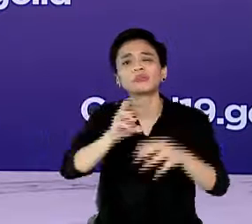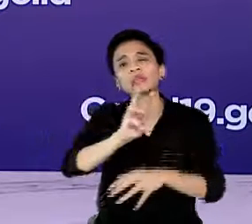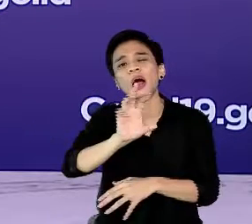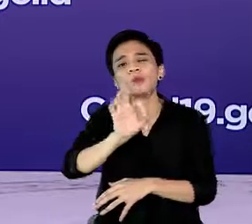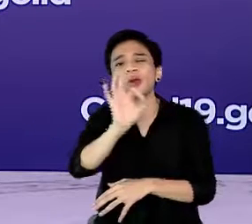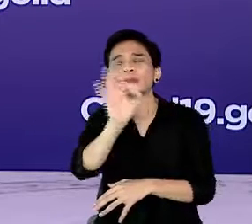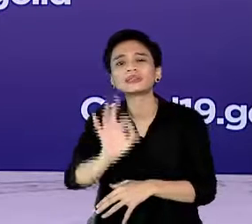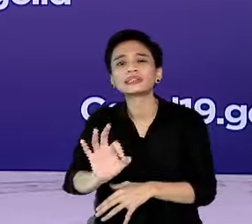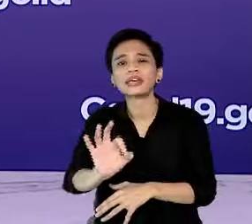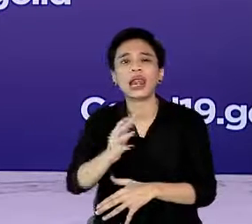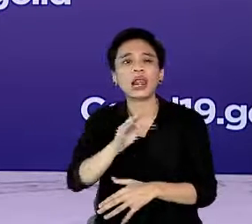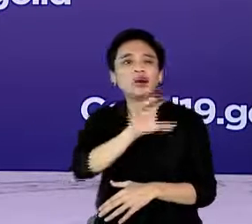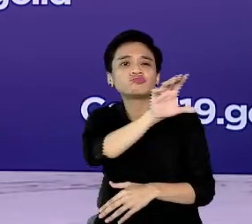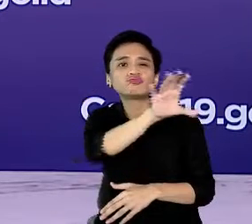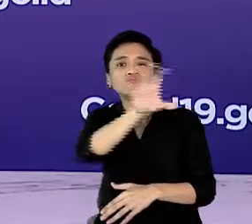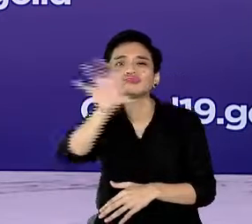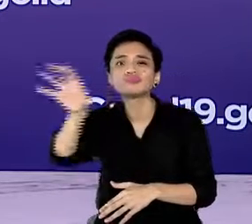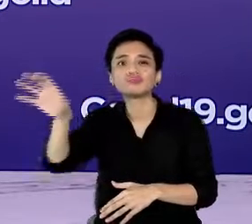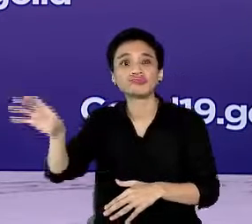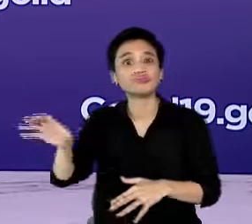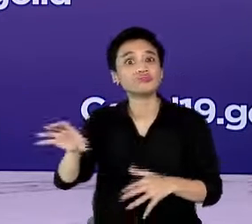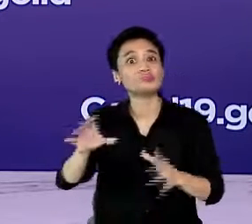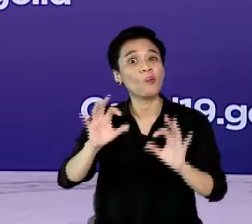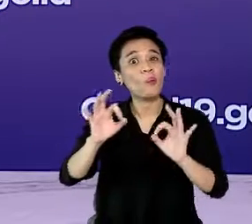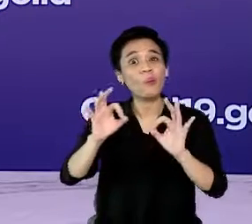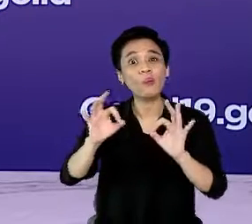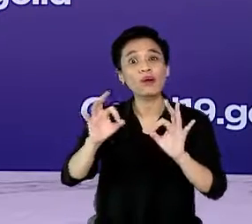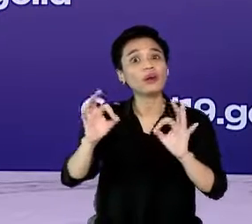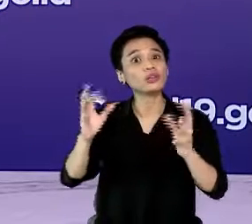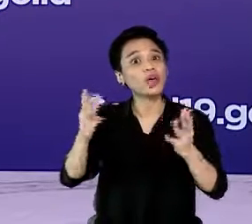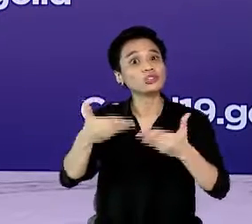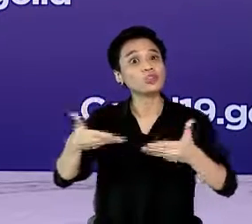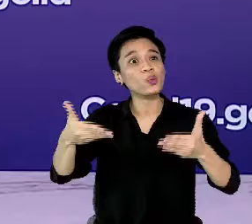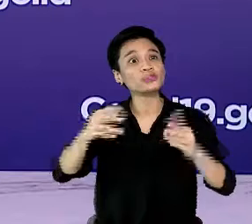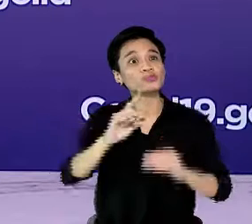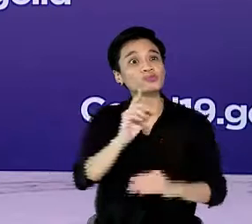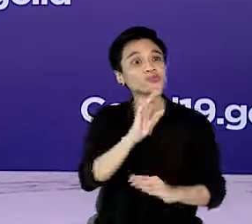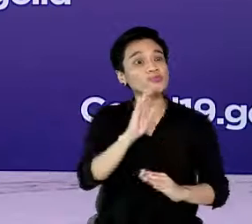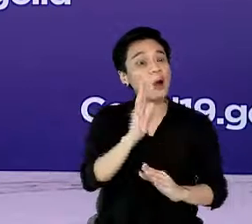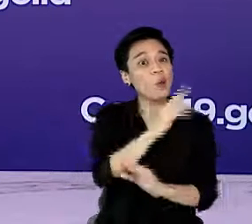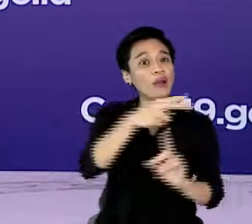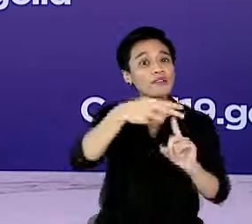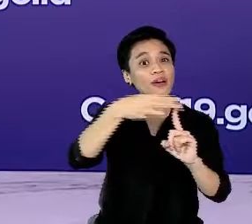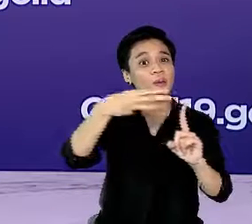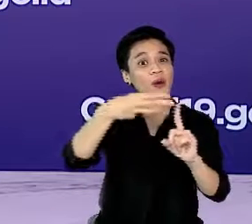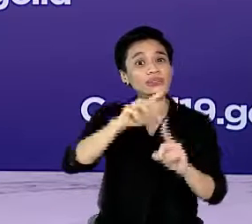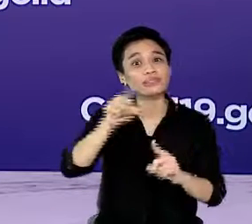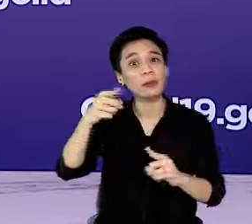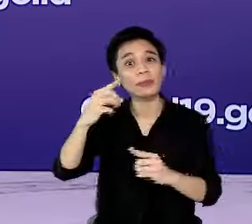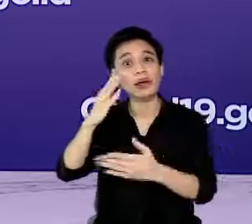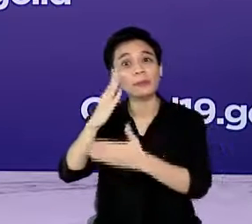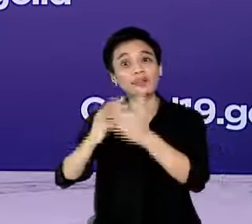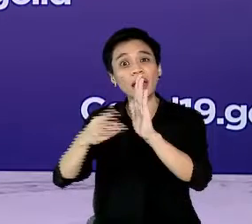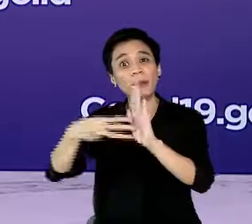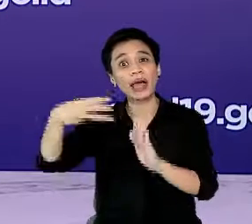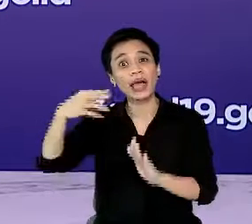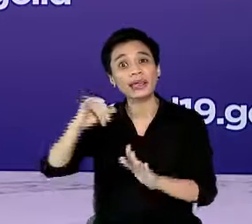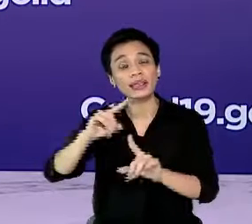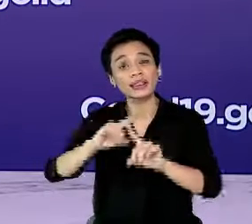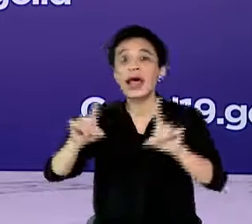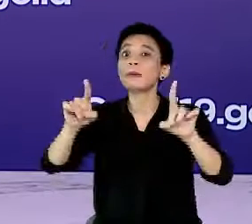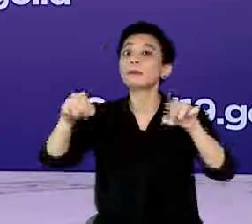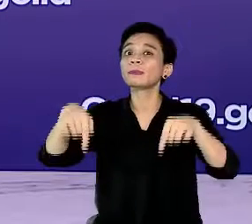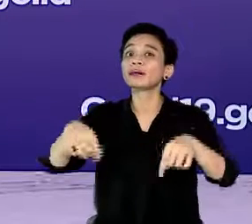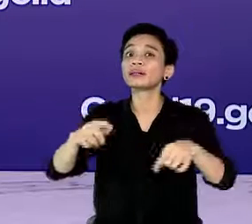itu adalah kondisi yang cukup ideal dalam waktu yang lama di Indonesia dan kemudian setelah ada libur